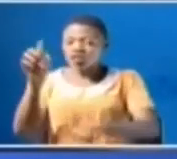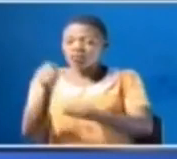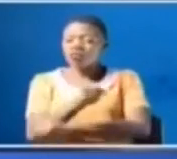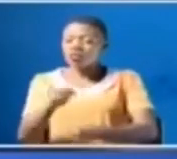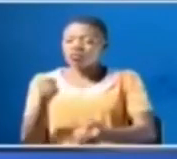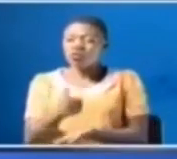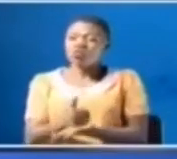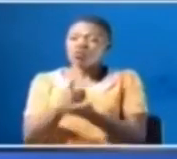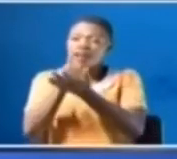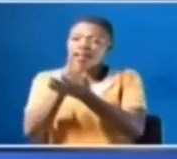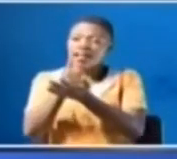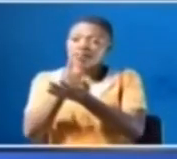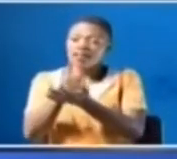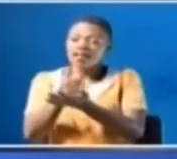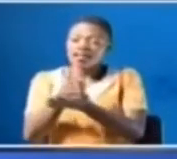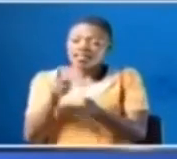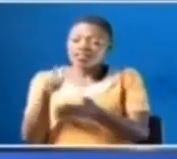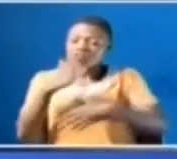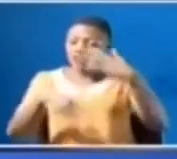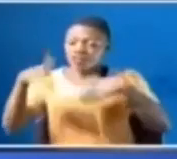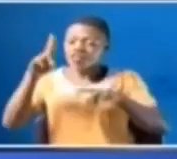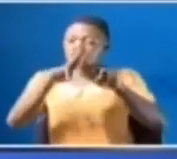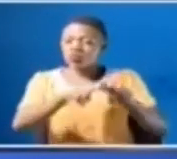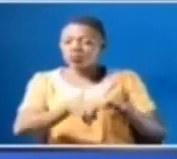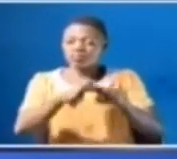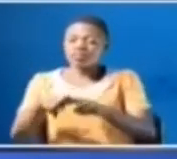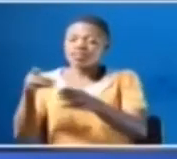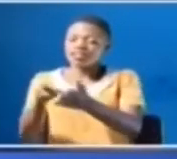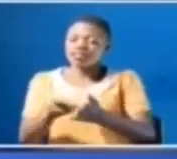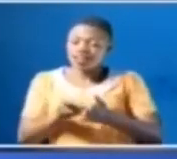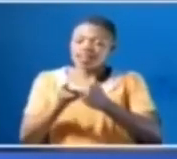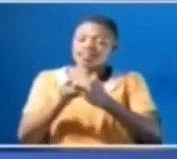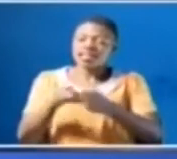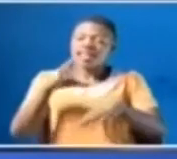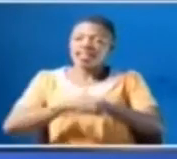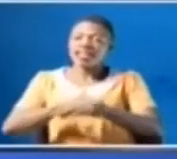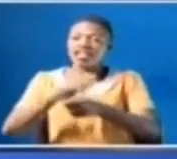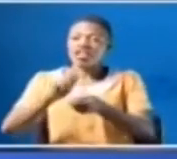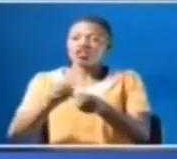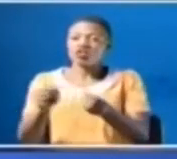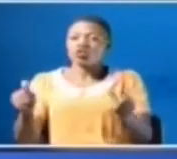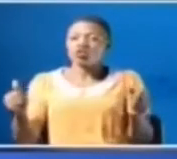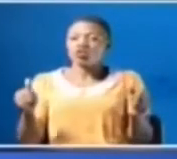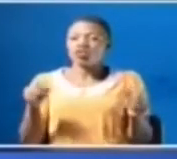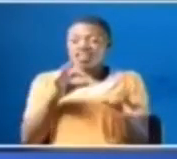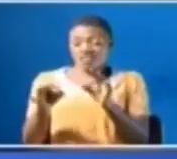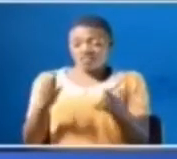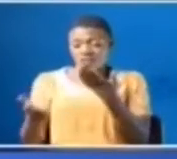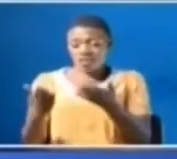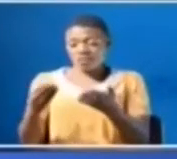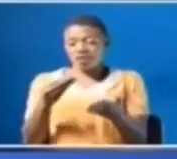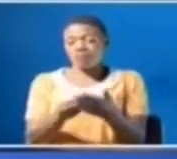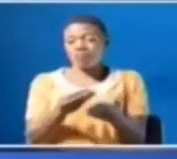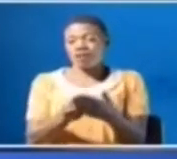vyuo hivi, hawawezi wakakaa wakatafuta njia mbadala ya kuweza kama ni fedha fulani